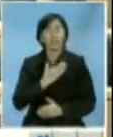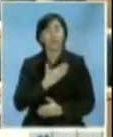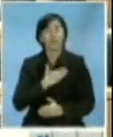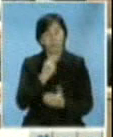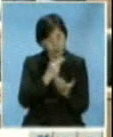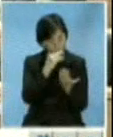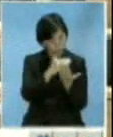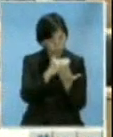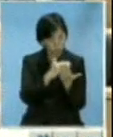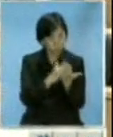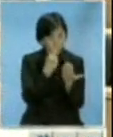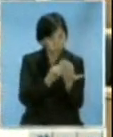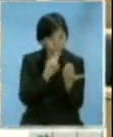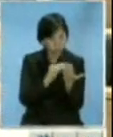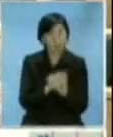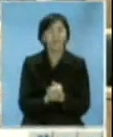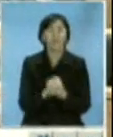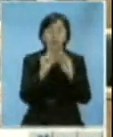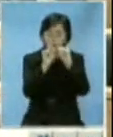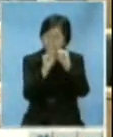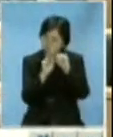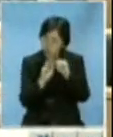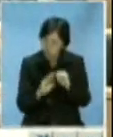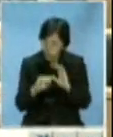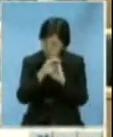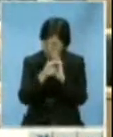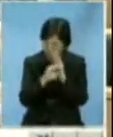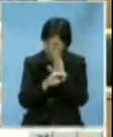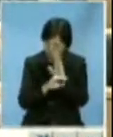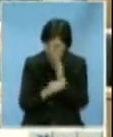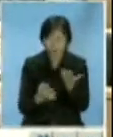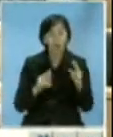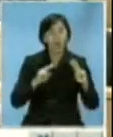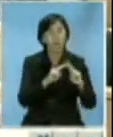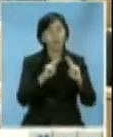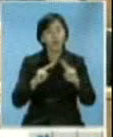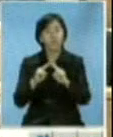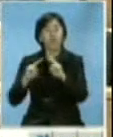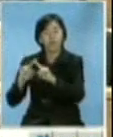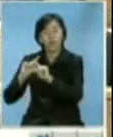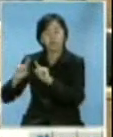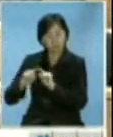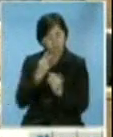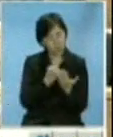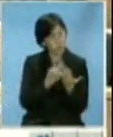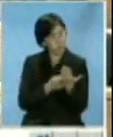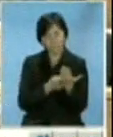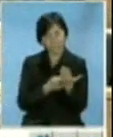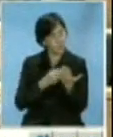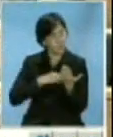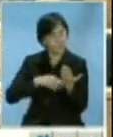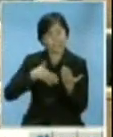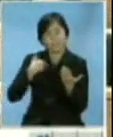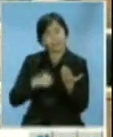รายละเอียดหลายมาตราหลายกระทรวงแล้วต้องบอกว่าผิดหวังอย่างที่สุด